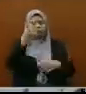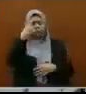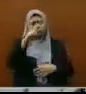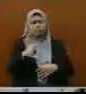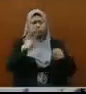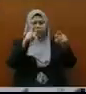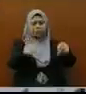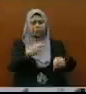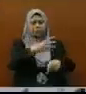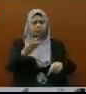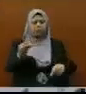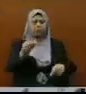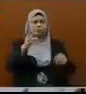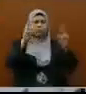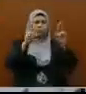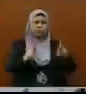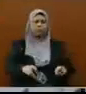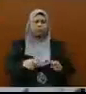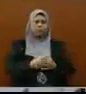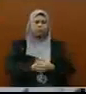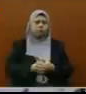sekali yang berhormat Tuan Speaker.